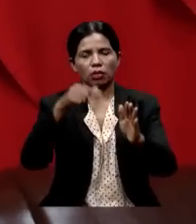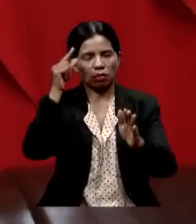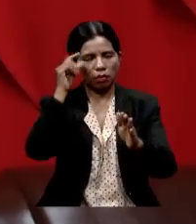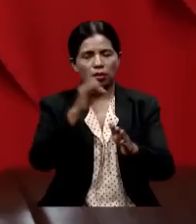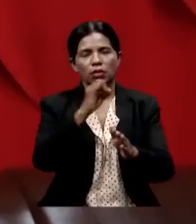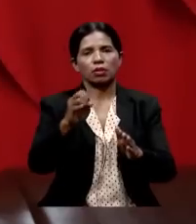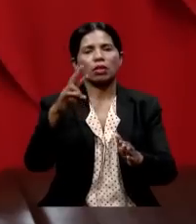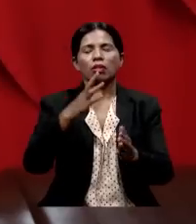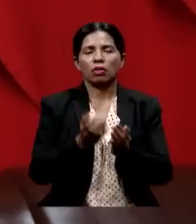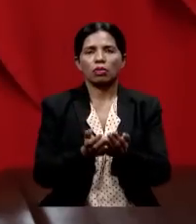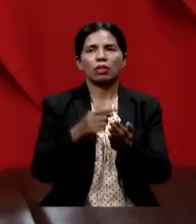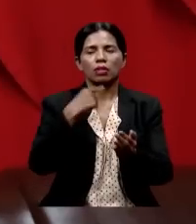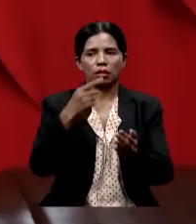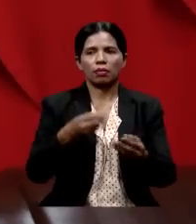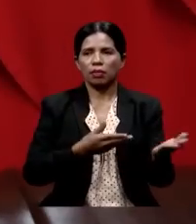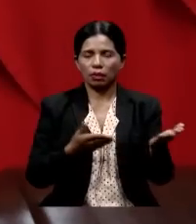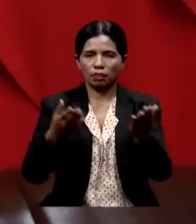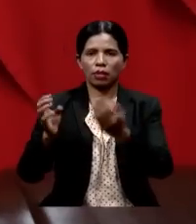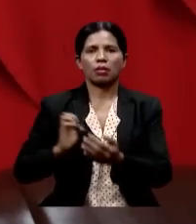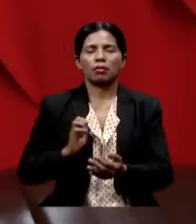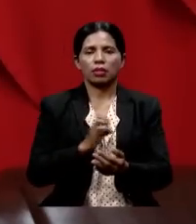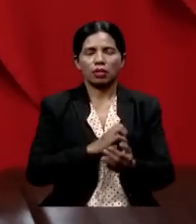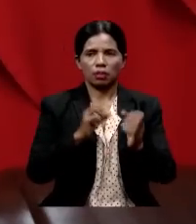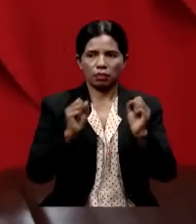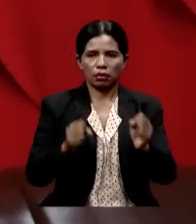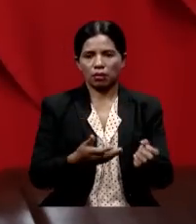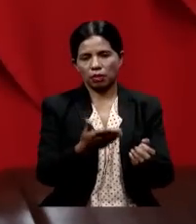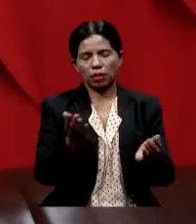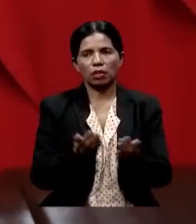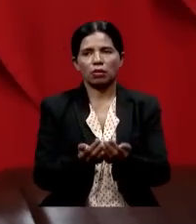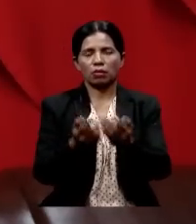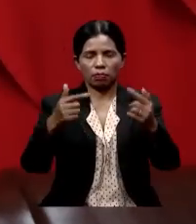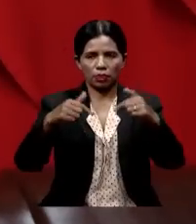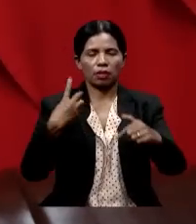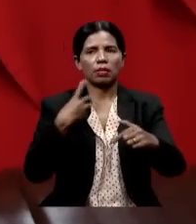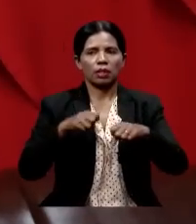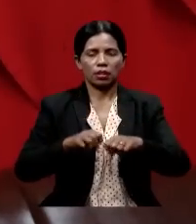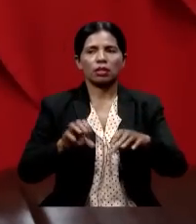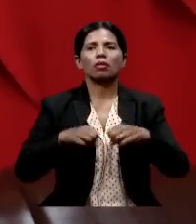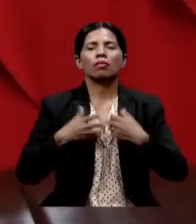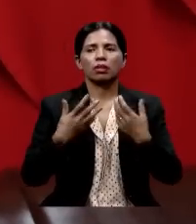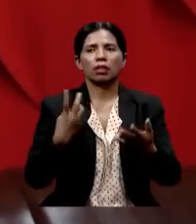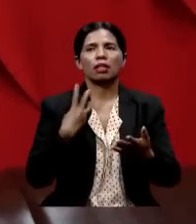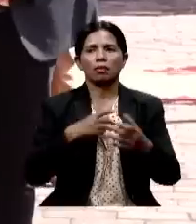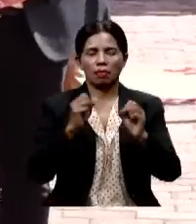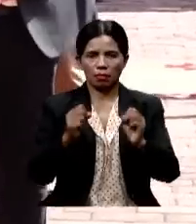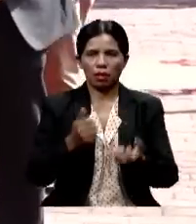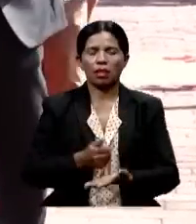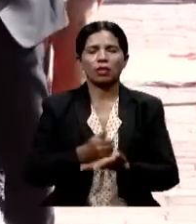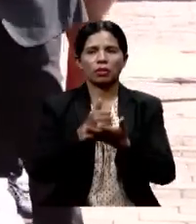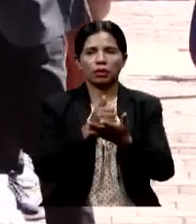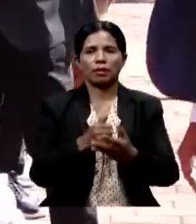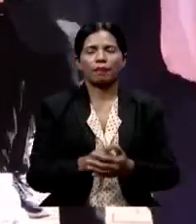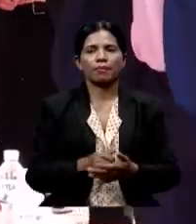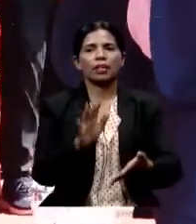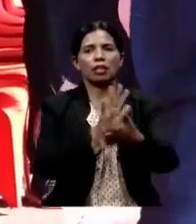rone sehnya, pronto bele bayi basara atau dia imi ni rone tamami teritorium, bisa. Ida nih makami bele ajuda. Iha